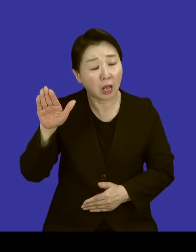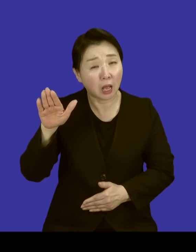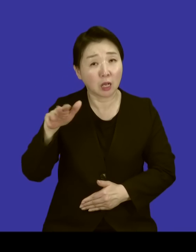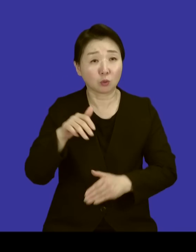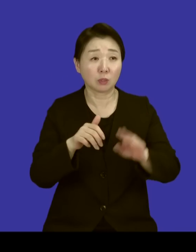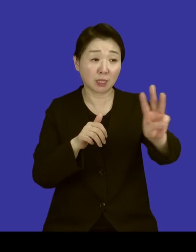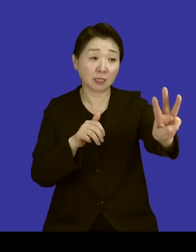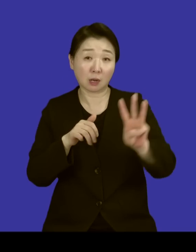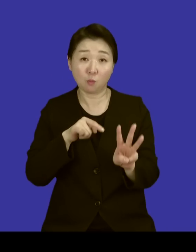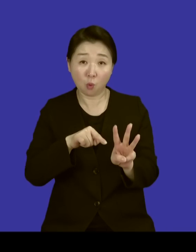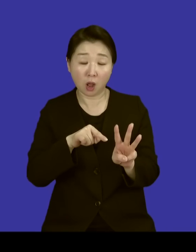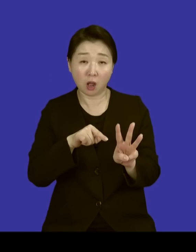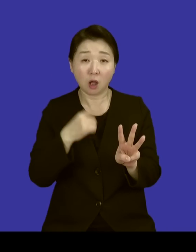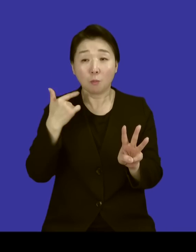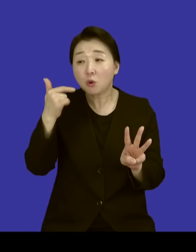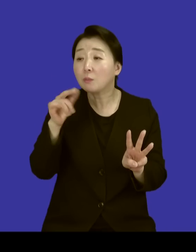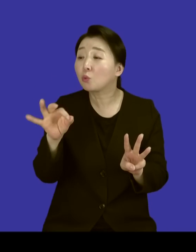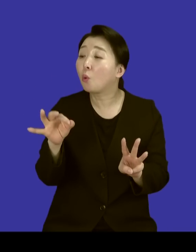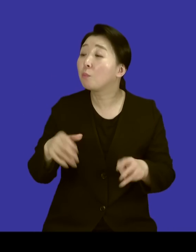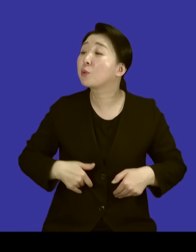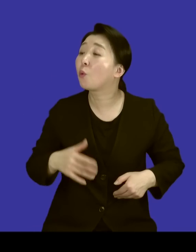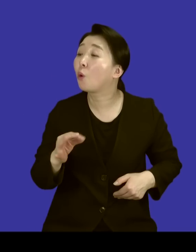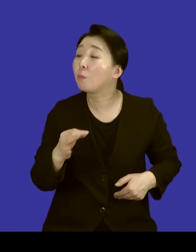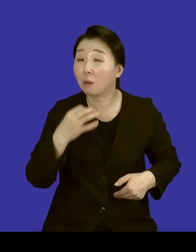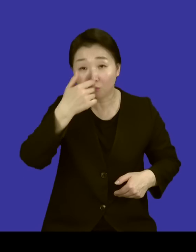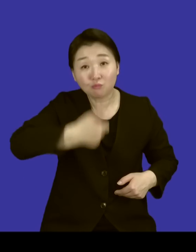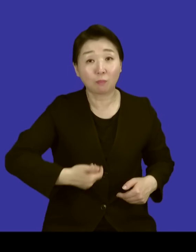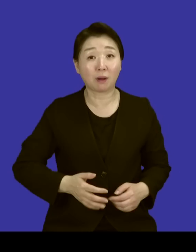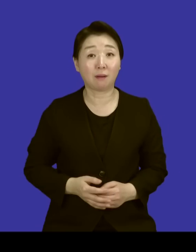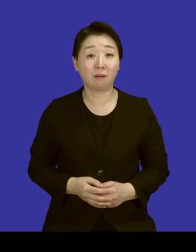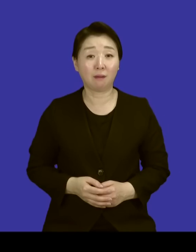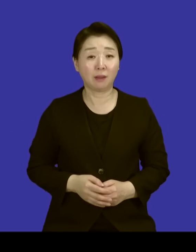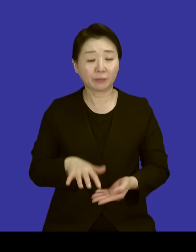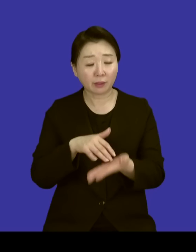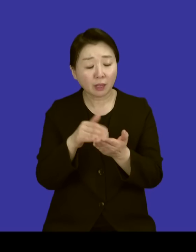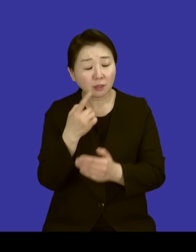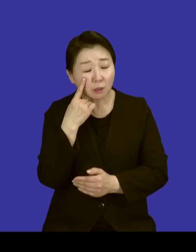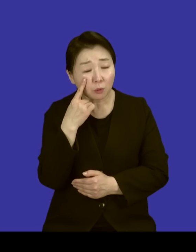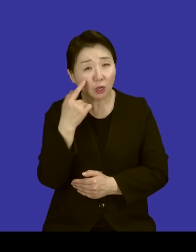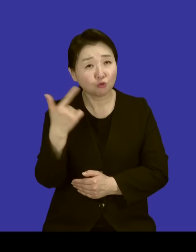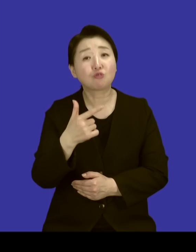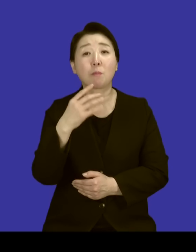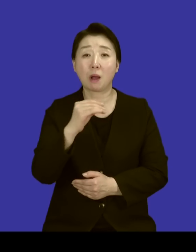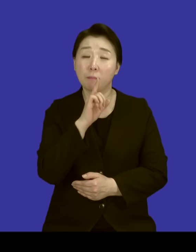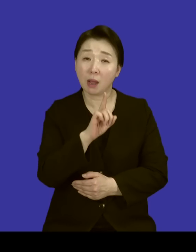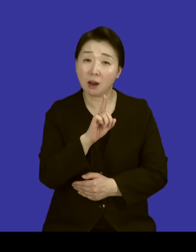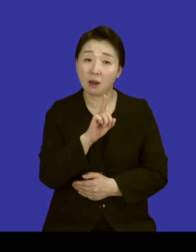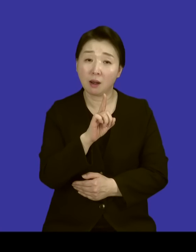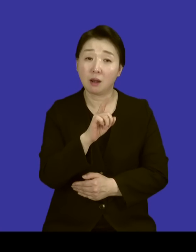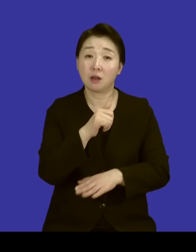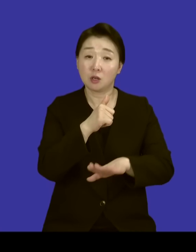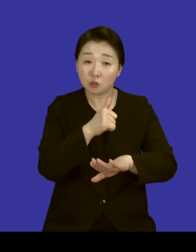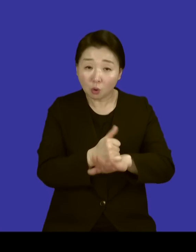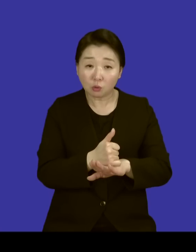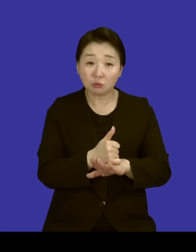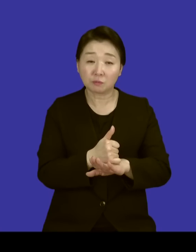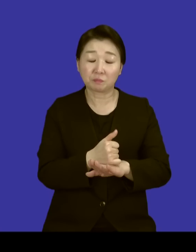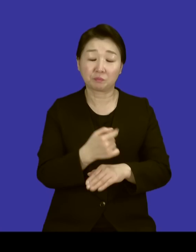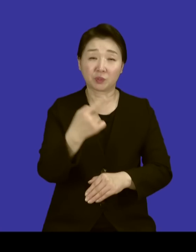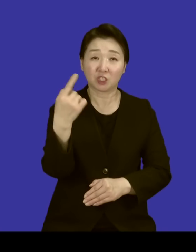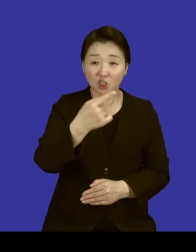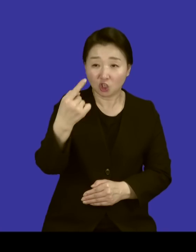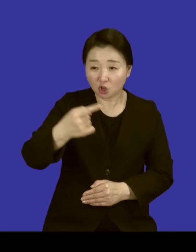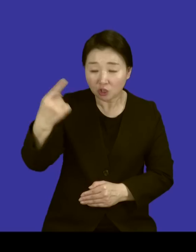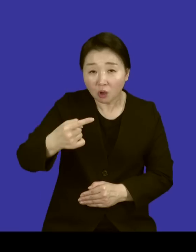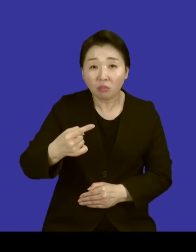오셔가지고 목사님 얼마 정도 비용이 들 것 같습니까? 네. 제가 계산해보면 한 6천만 원 정도 들 것 같습니다. 그랬더니 그 자리에서 1,000만 원씩 해서